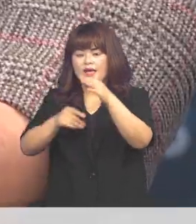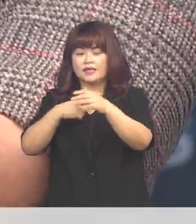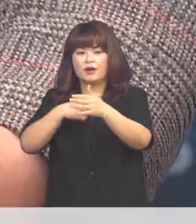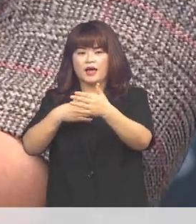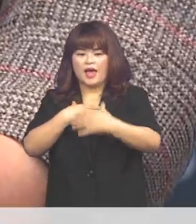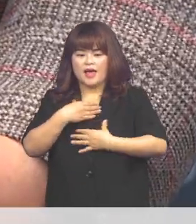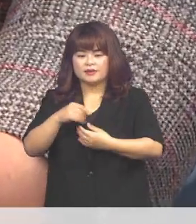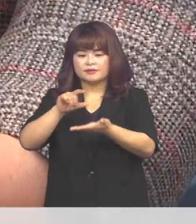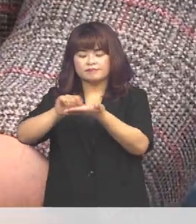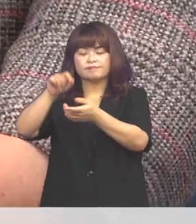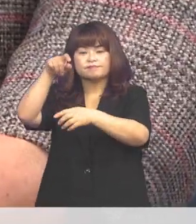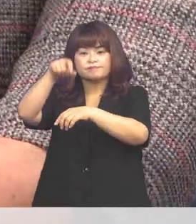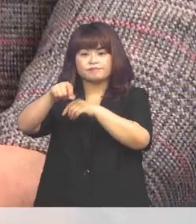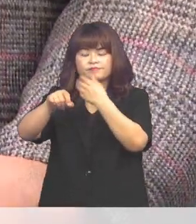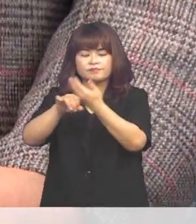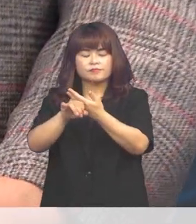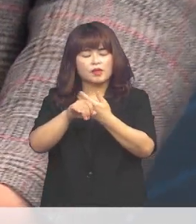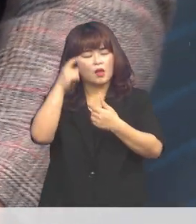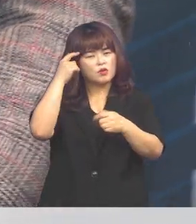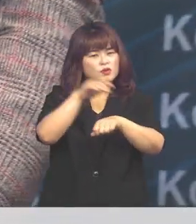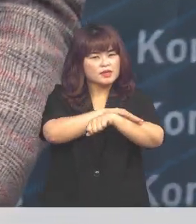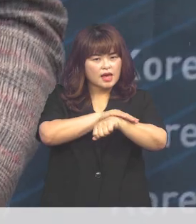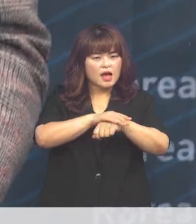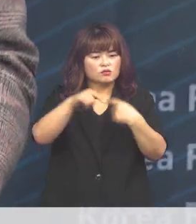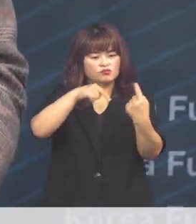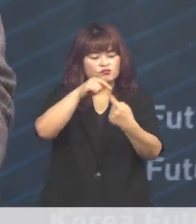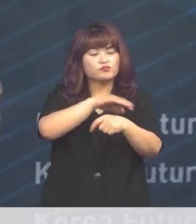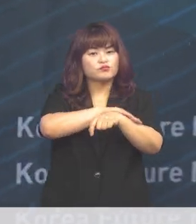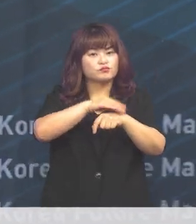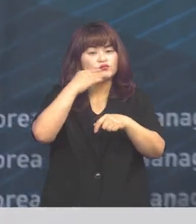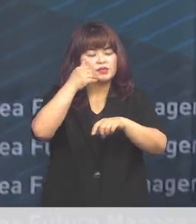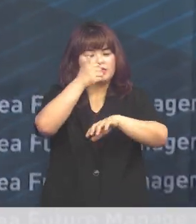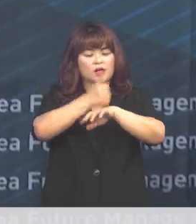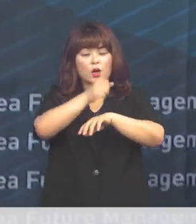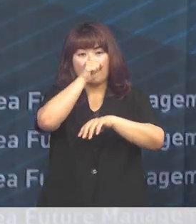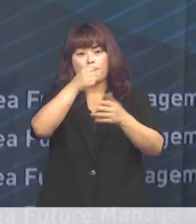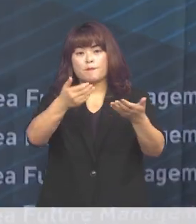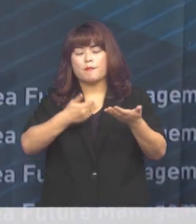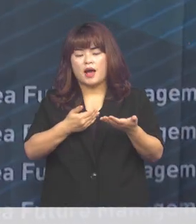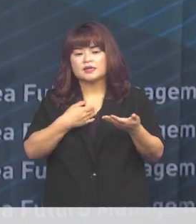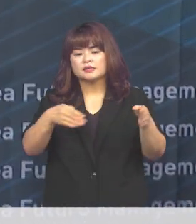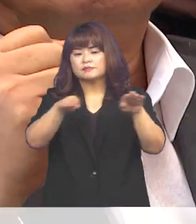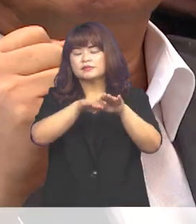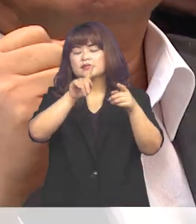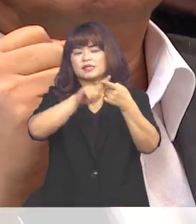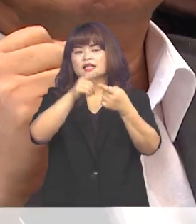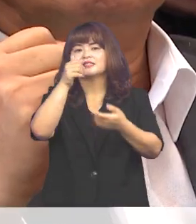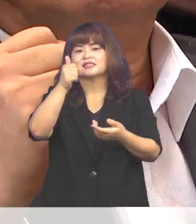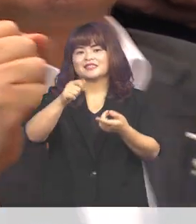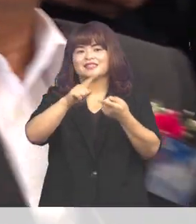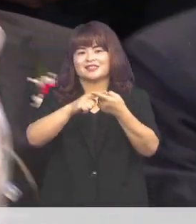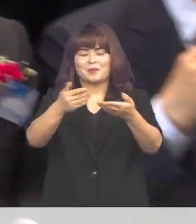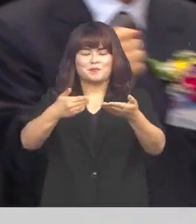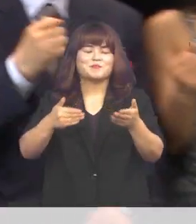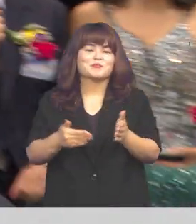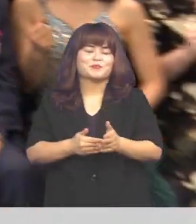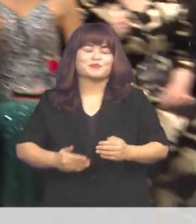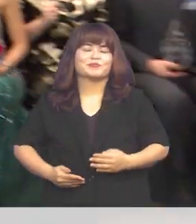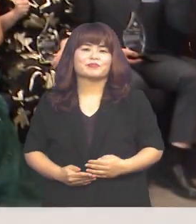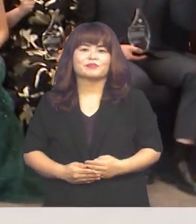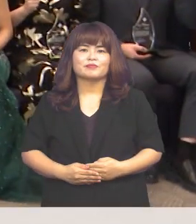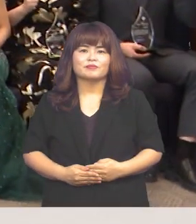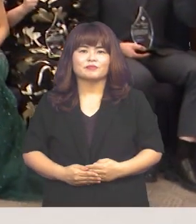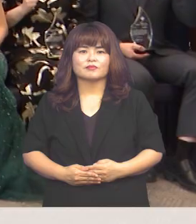부분에서 상상력과 추진력이 결부된 행정을 펼쳐 탁월한 성과를 거둔 지방자치단체장 수상